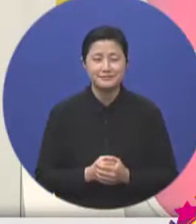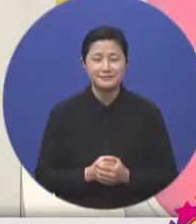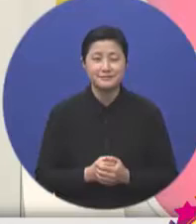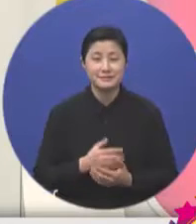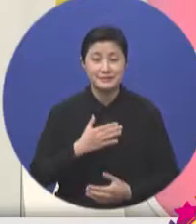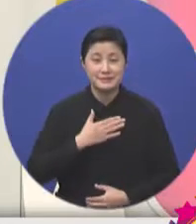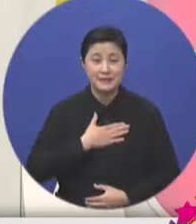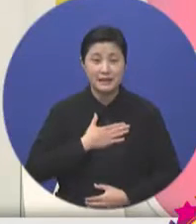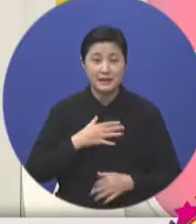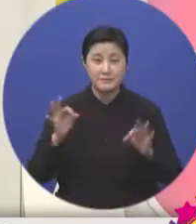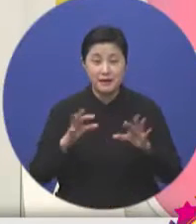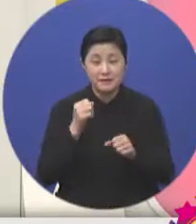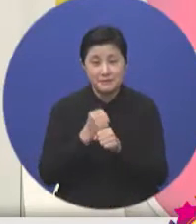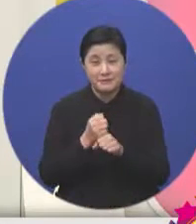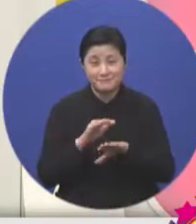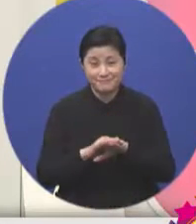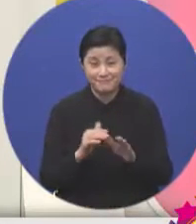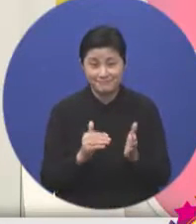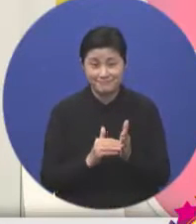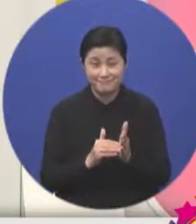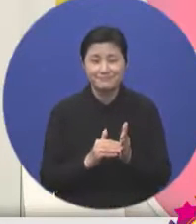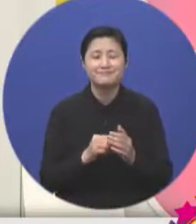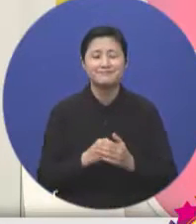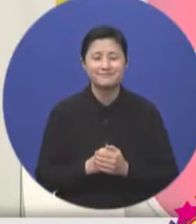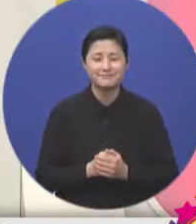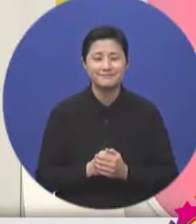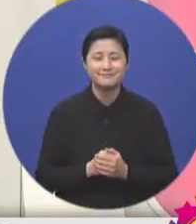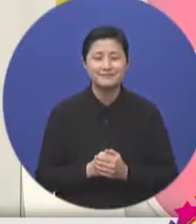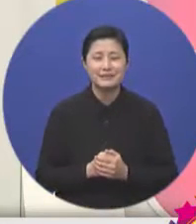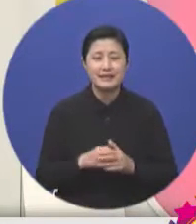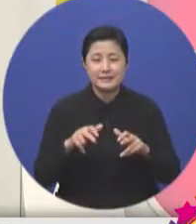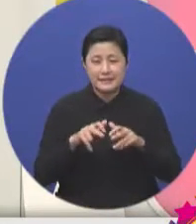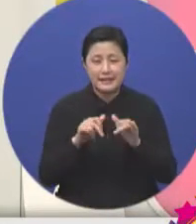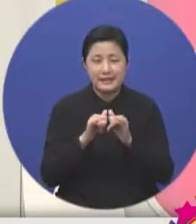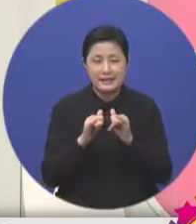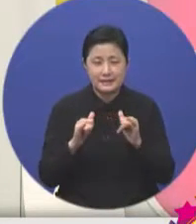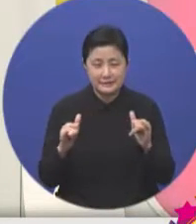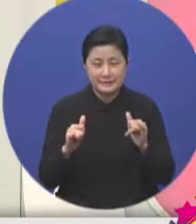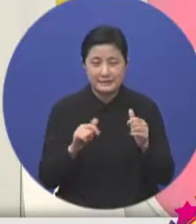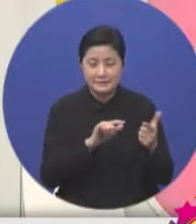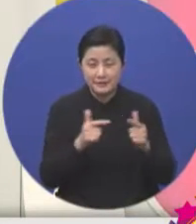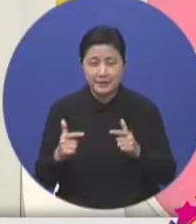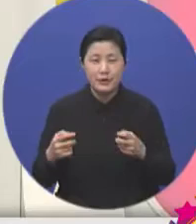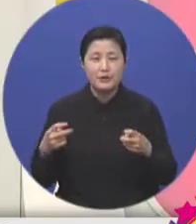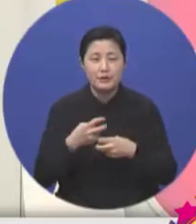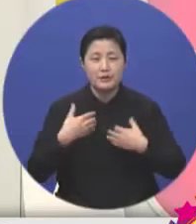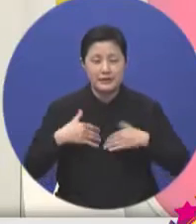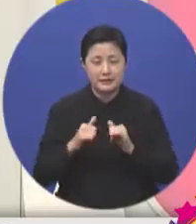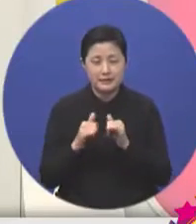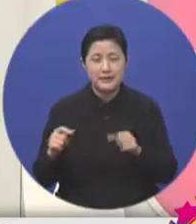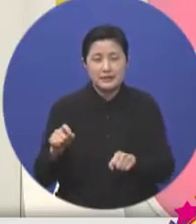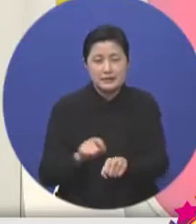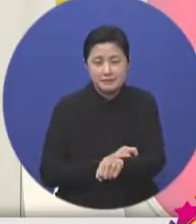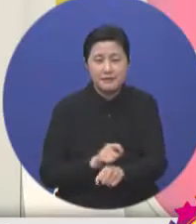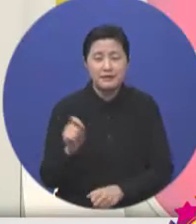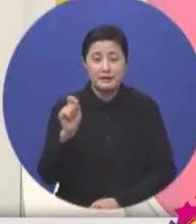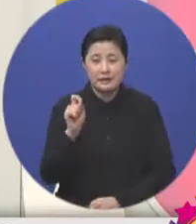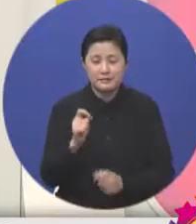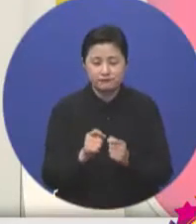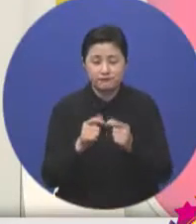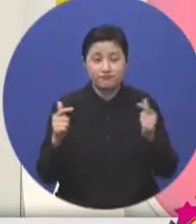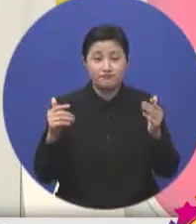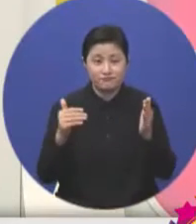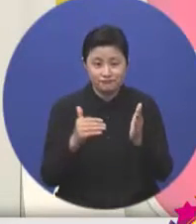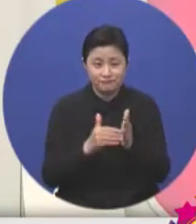네, 제가 방금 만들어버렸습니다. 코너 속의 코너. 네. 자, 장애인 등 교통약자를 위한 특별택시가요, 증차했다고 합니다.